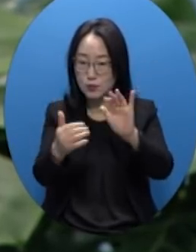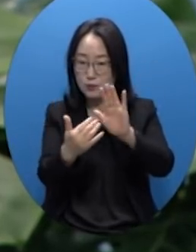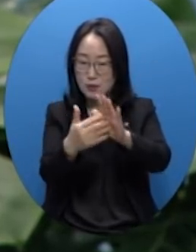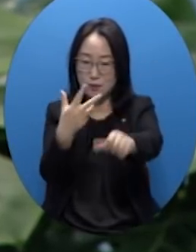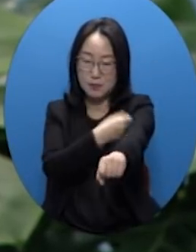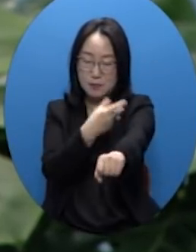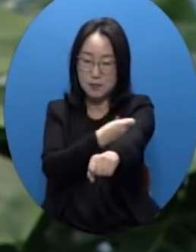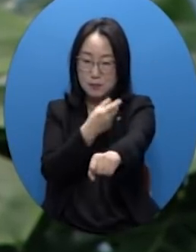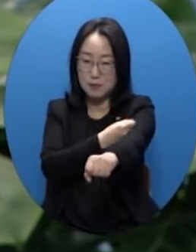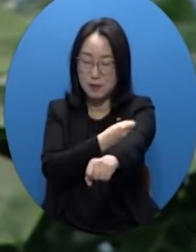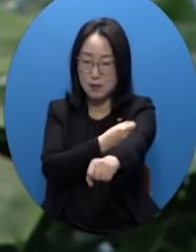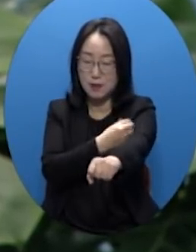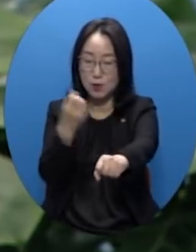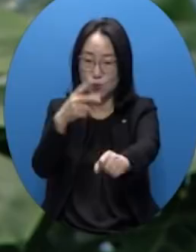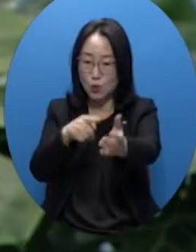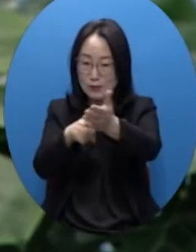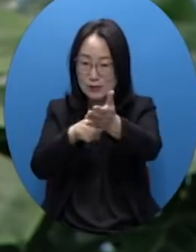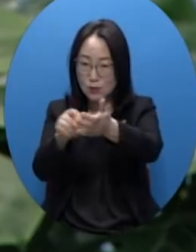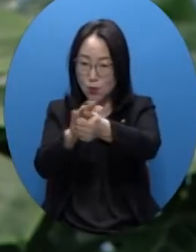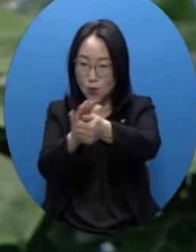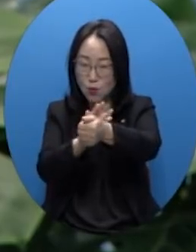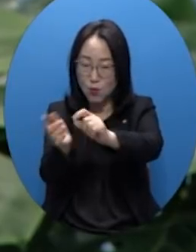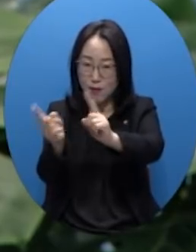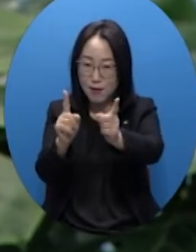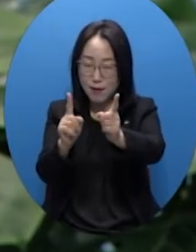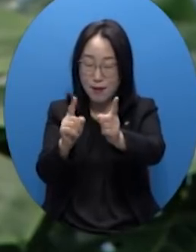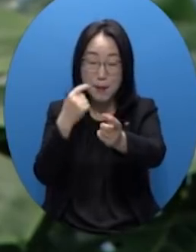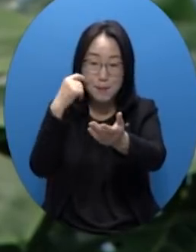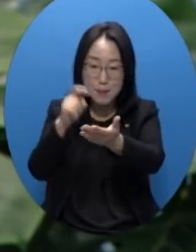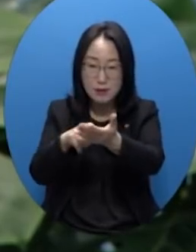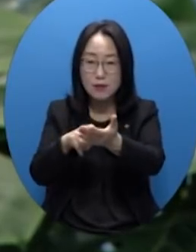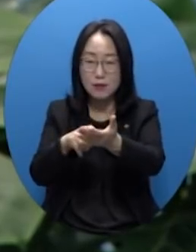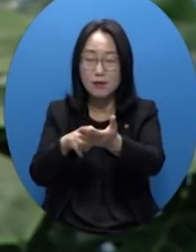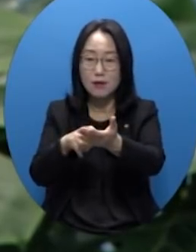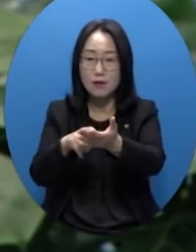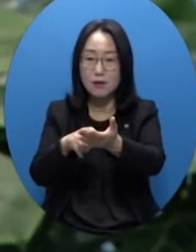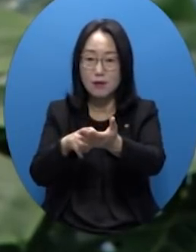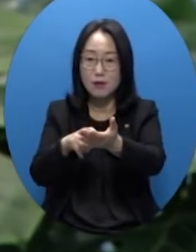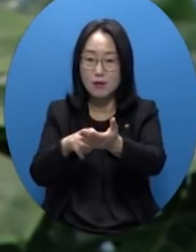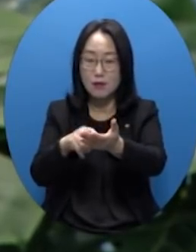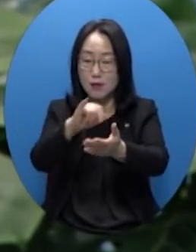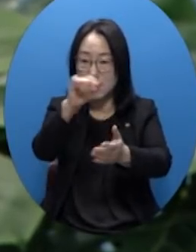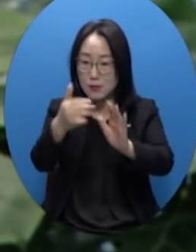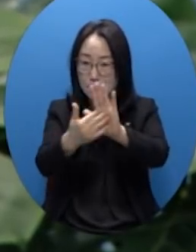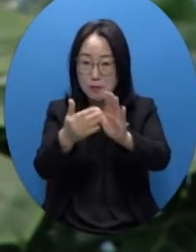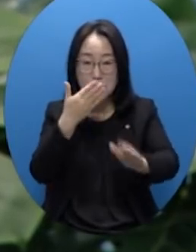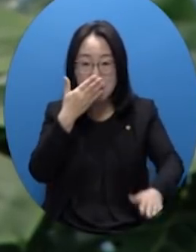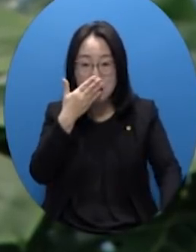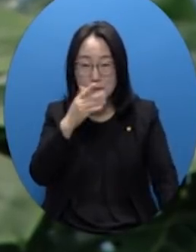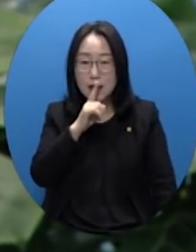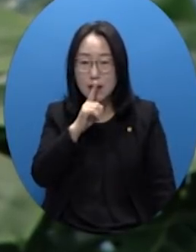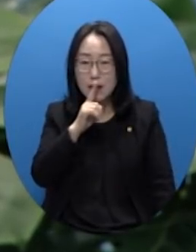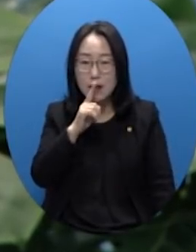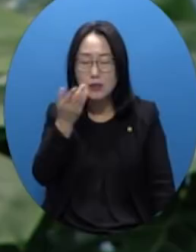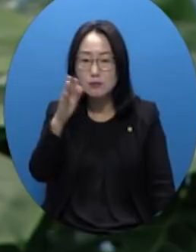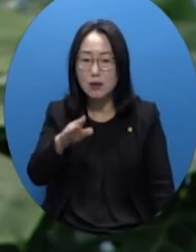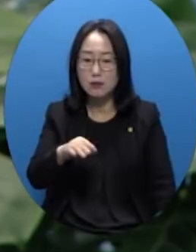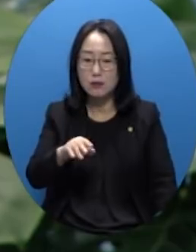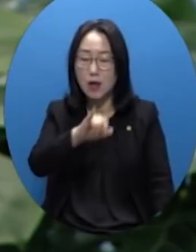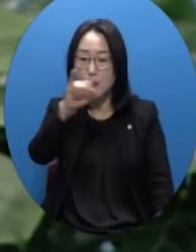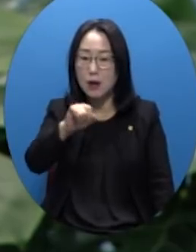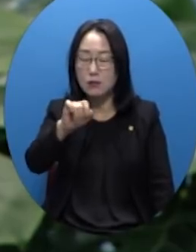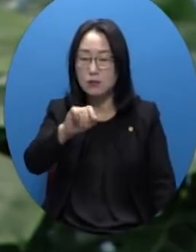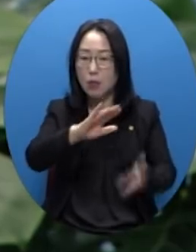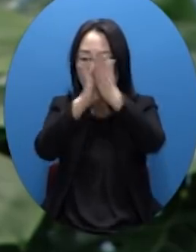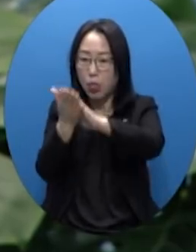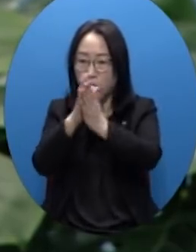나와서 이것을 이제 말할 수 있다 하지만 자꾸 변화가 생기니까